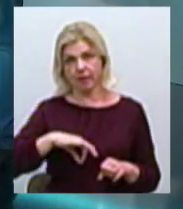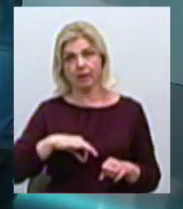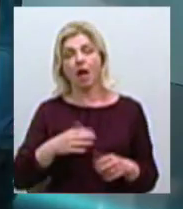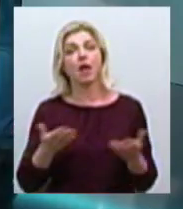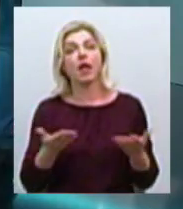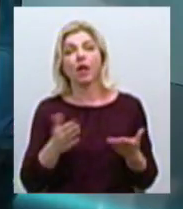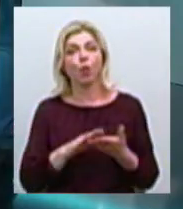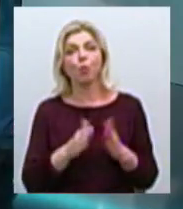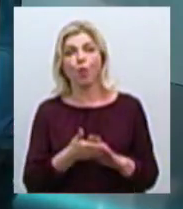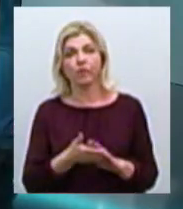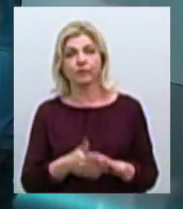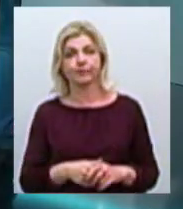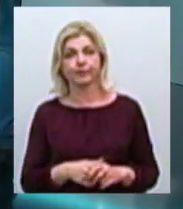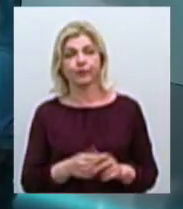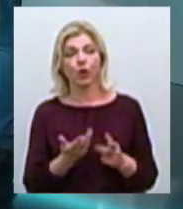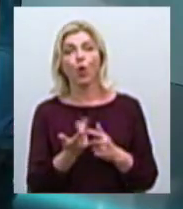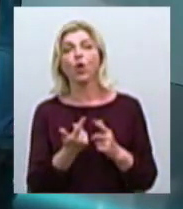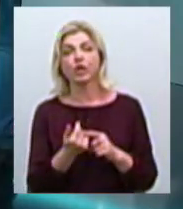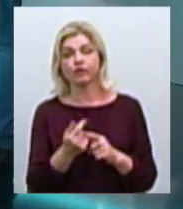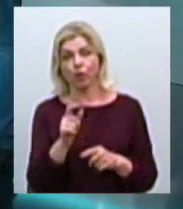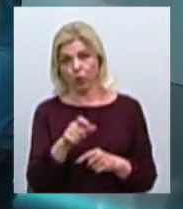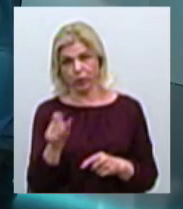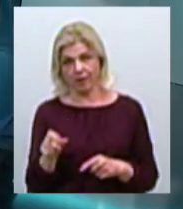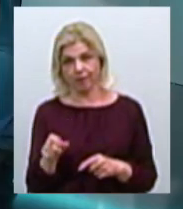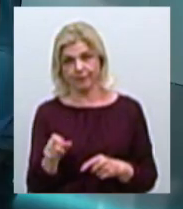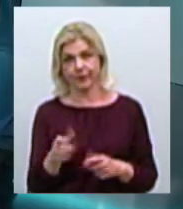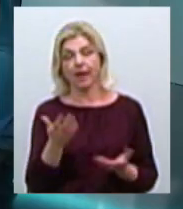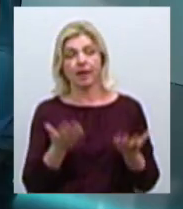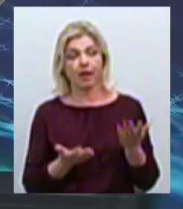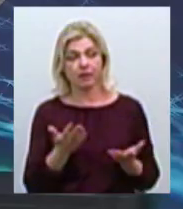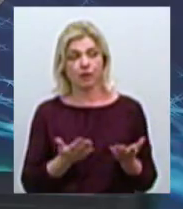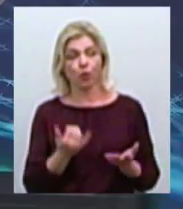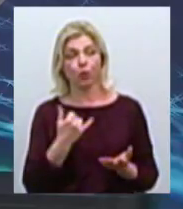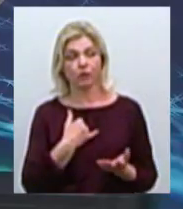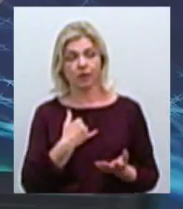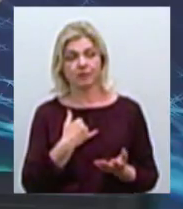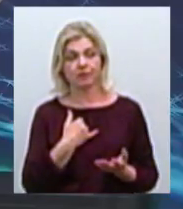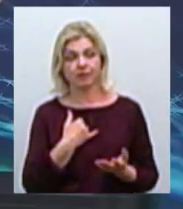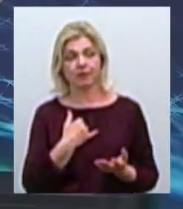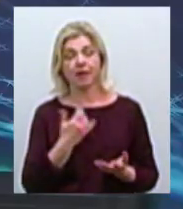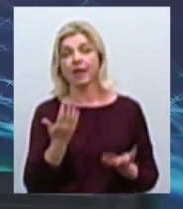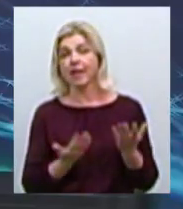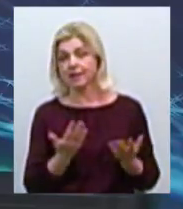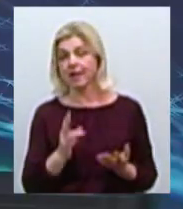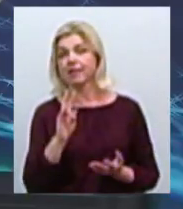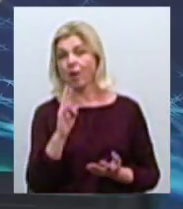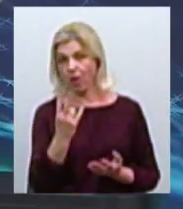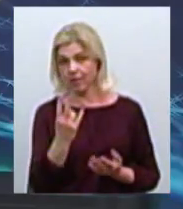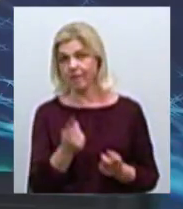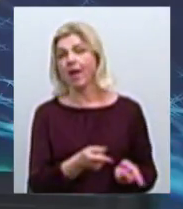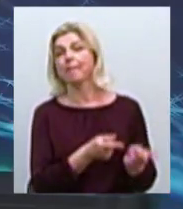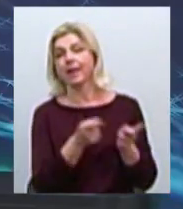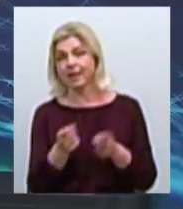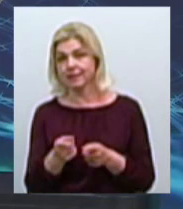умов? Количество перевезених людей. Если у нас будет, да. Если николаевцы пересядут с